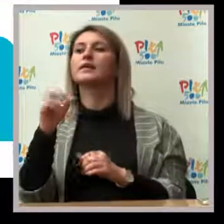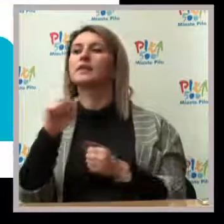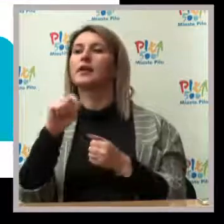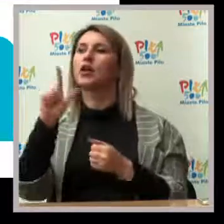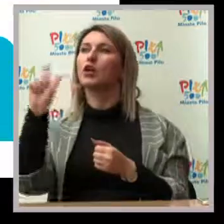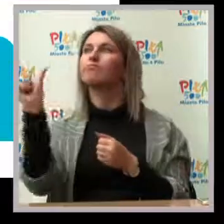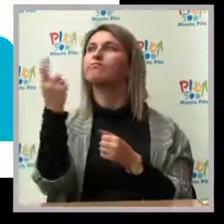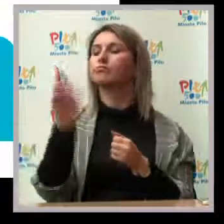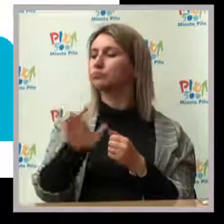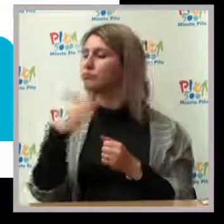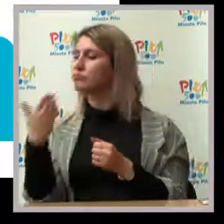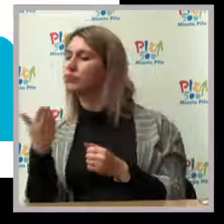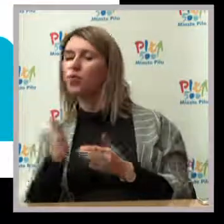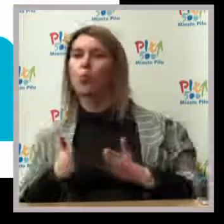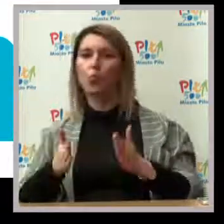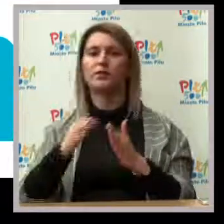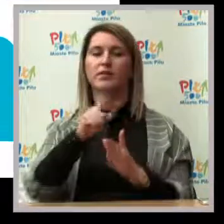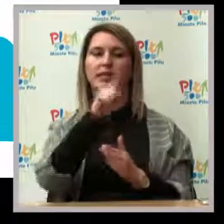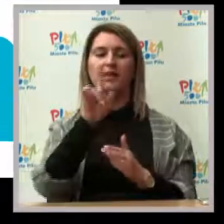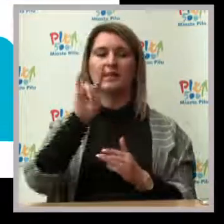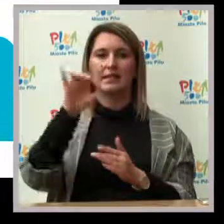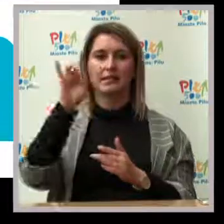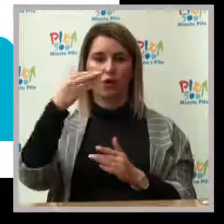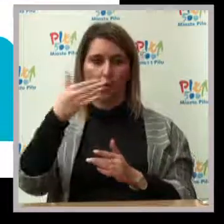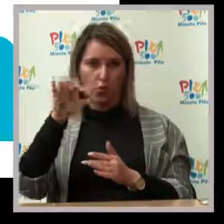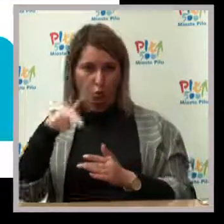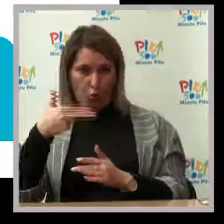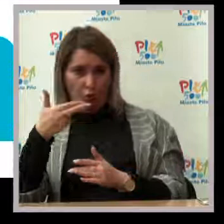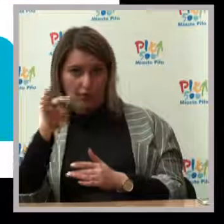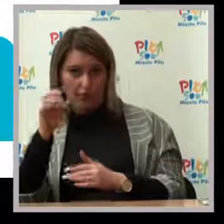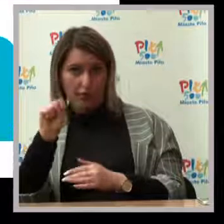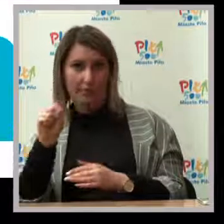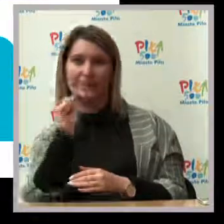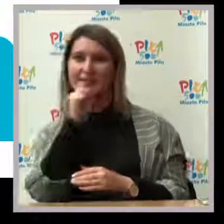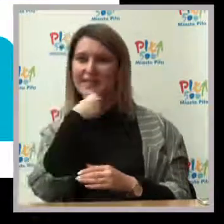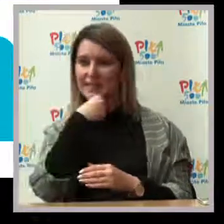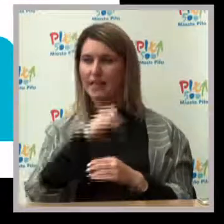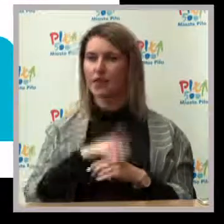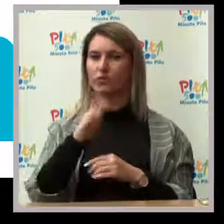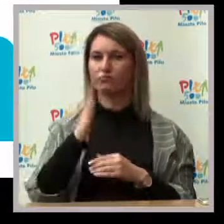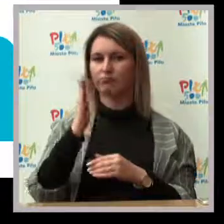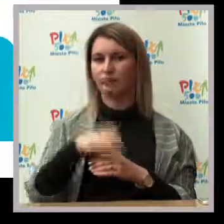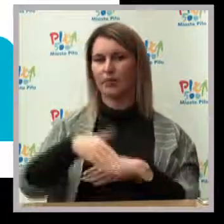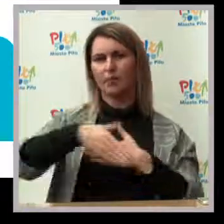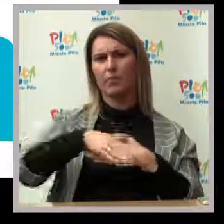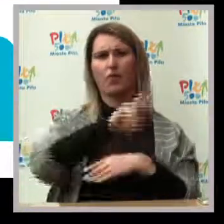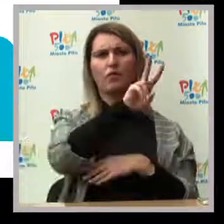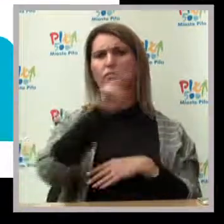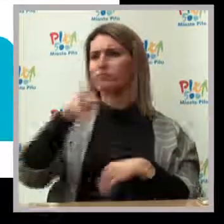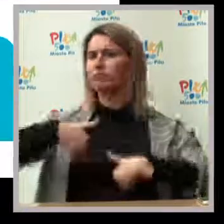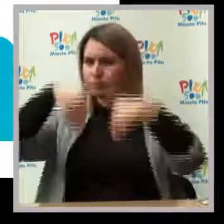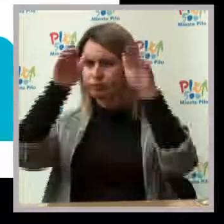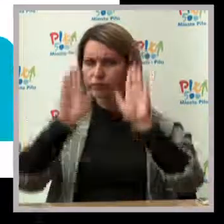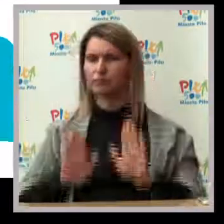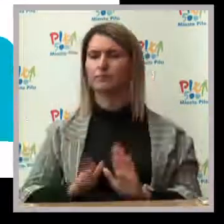Zygmunta Starego, a prowadzić działania inwestycyjne na terenie, który jest dzisiaj placem postojowym